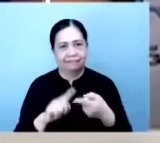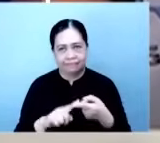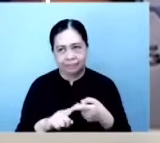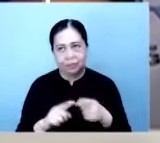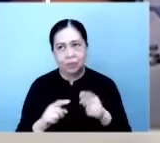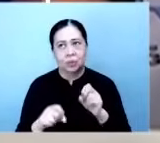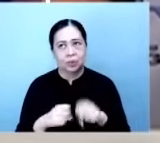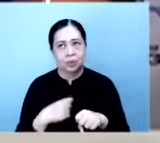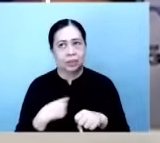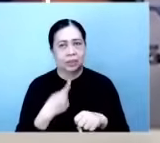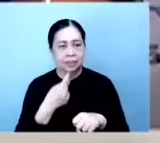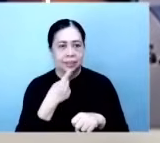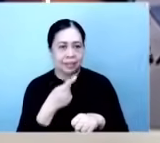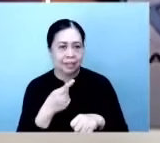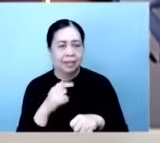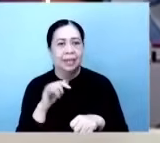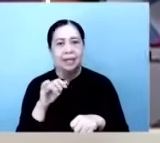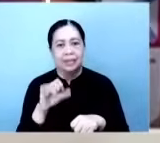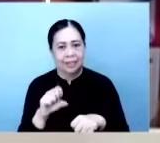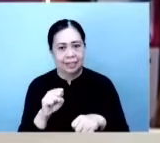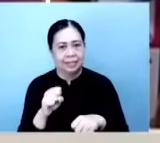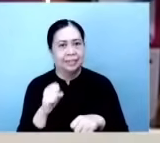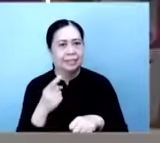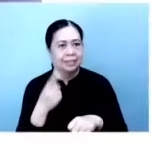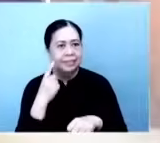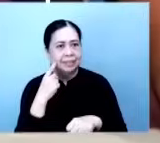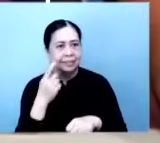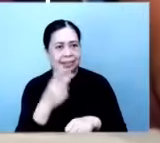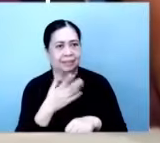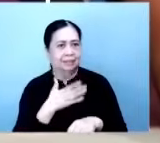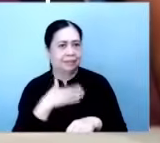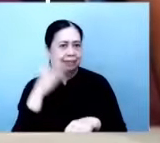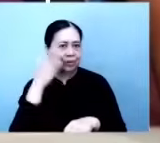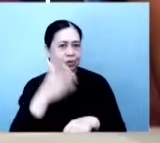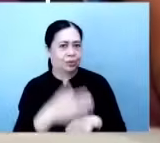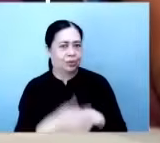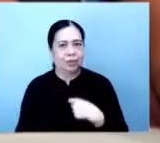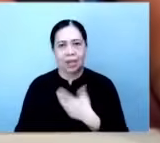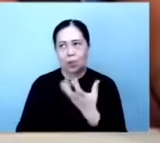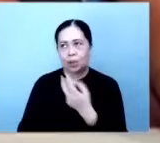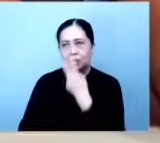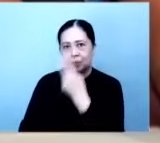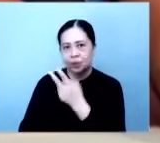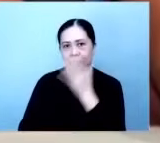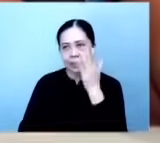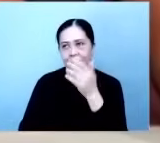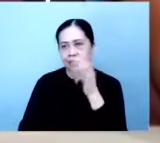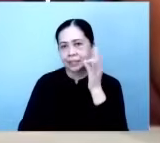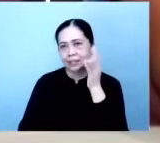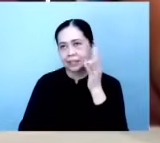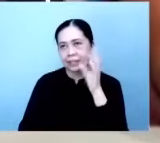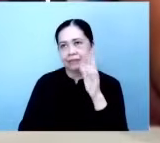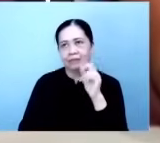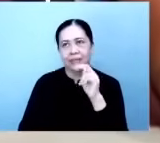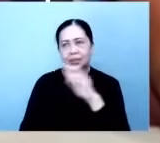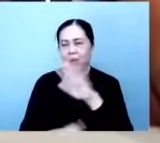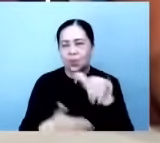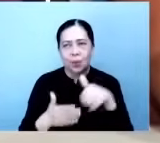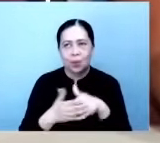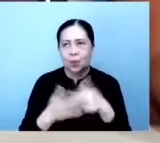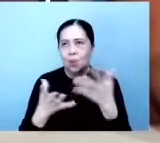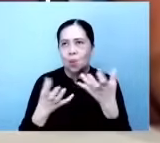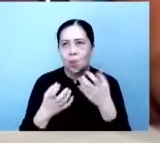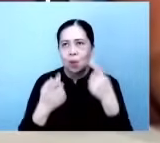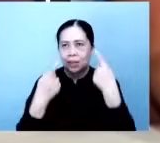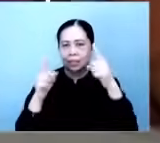masasabi ko pong yes, nakikita ko si Seth sa future ko. Gusto kong makita na maabot ni Francine lahat ng gusto niyang marating. So